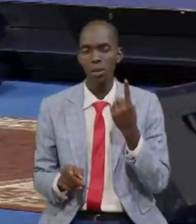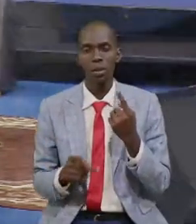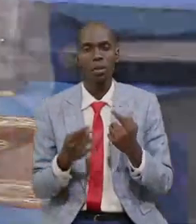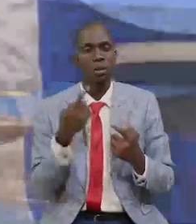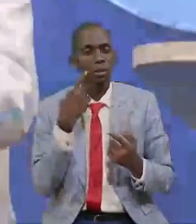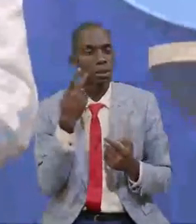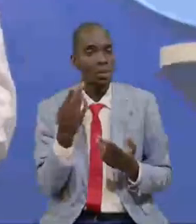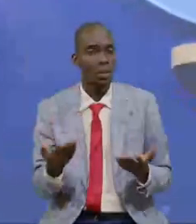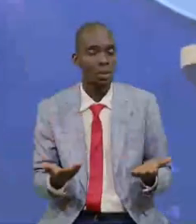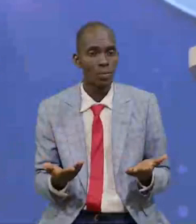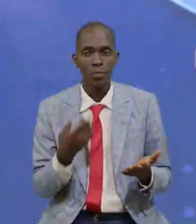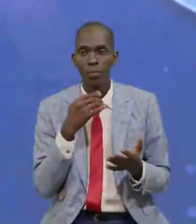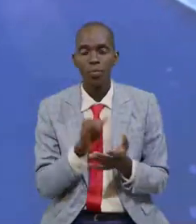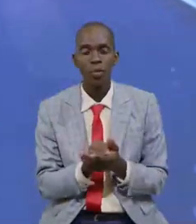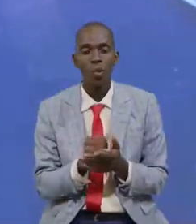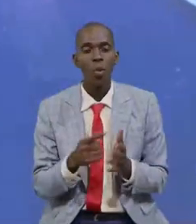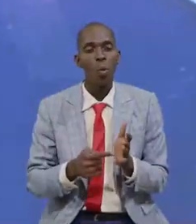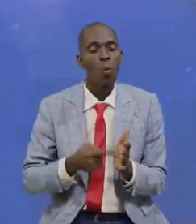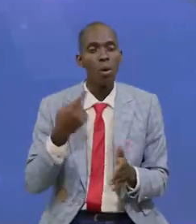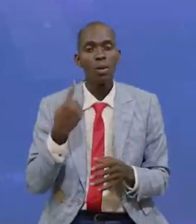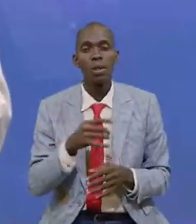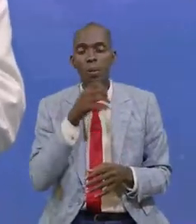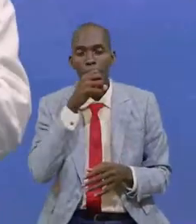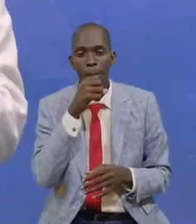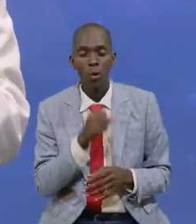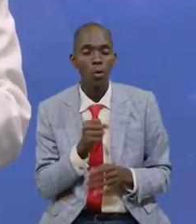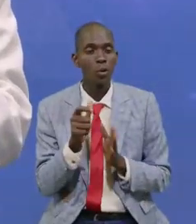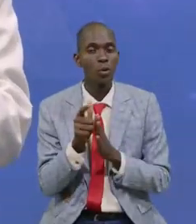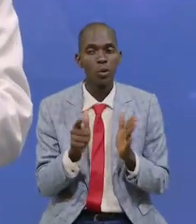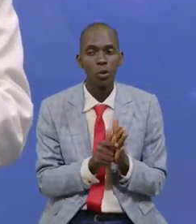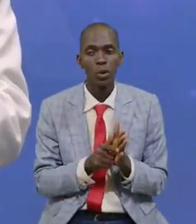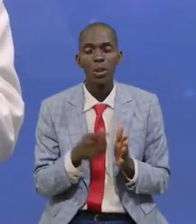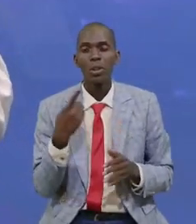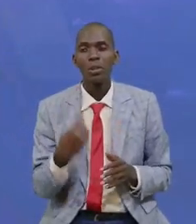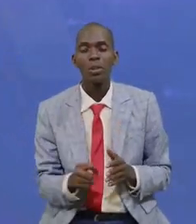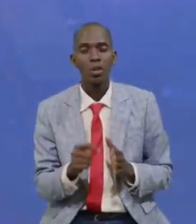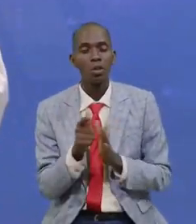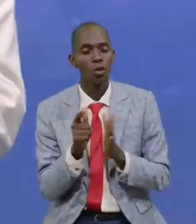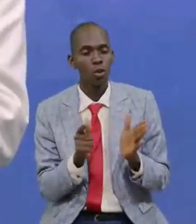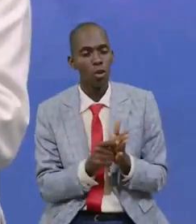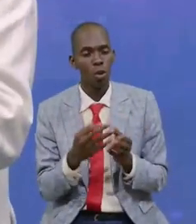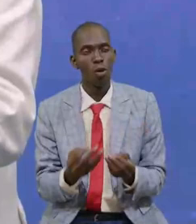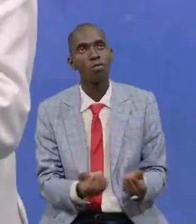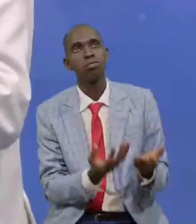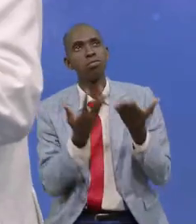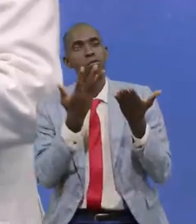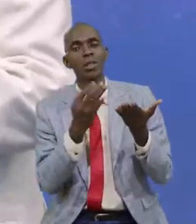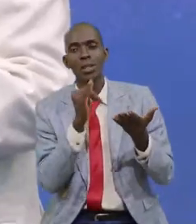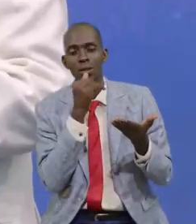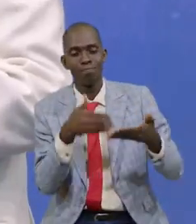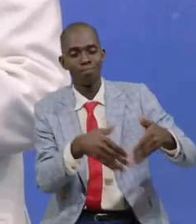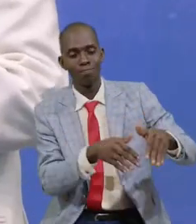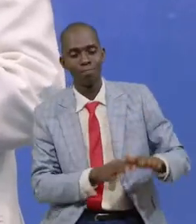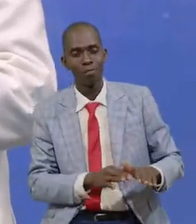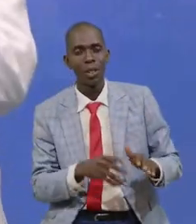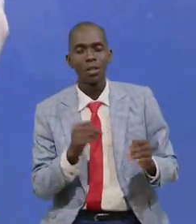que le Seigneur dit? Il dit que dès que l'ancienne loi, la loi des sacrifices est morte, la loi